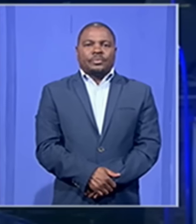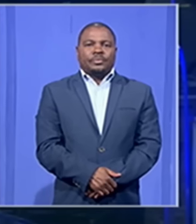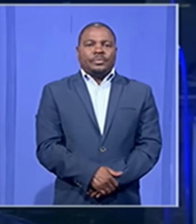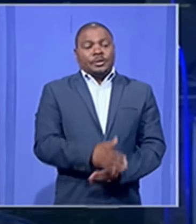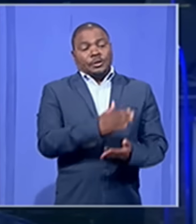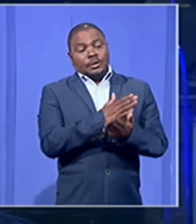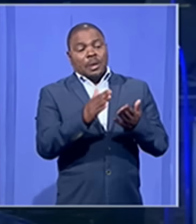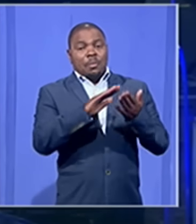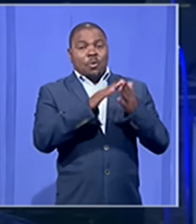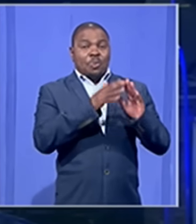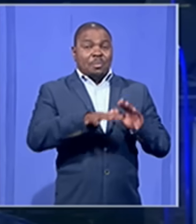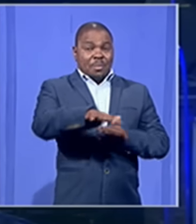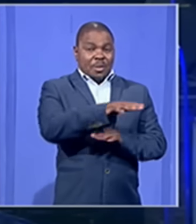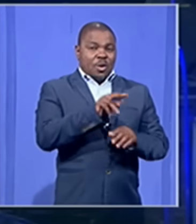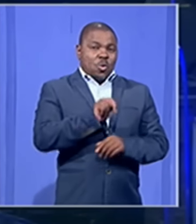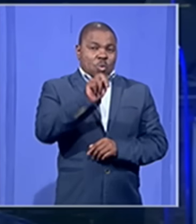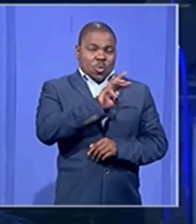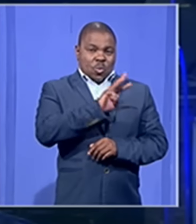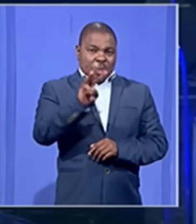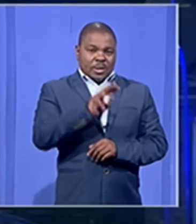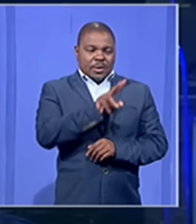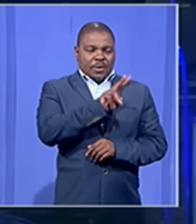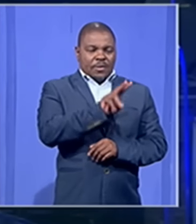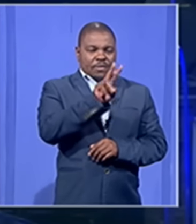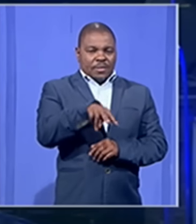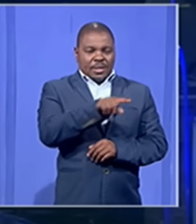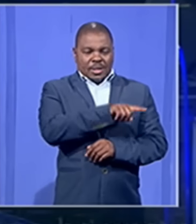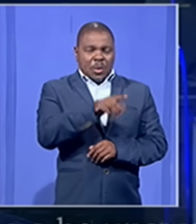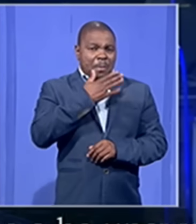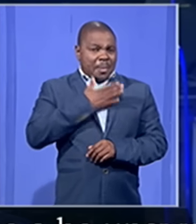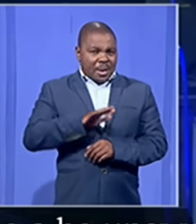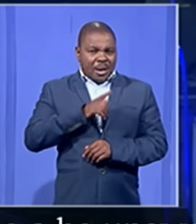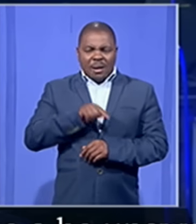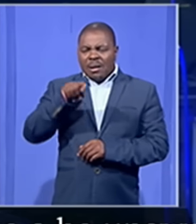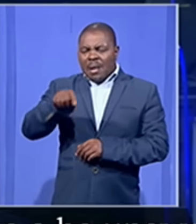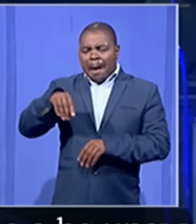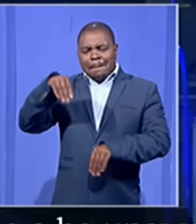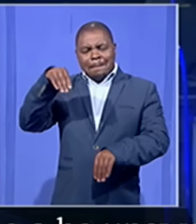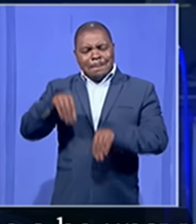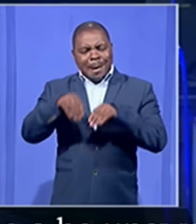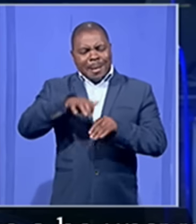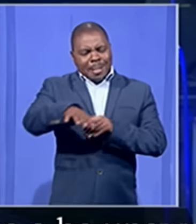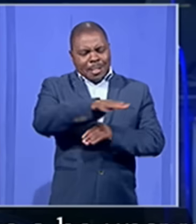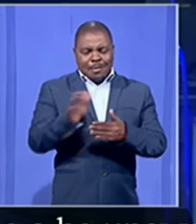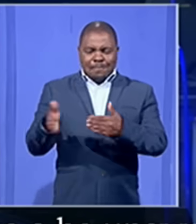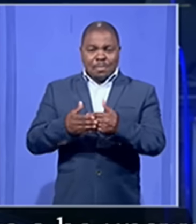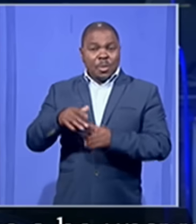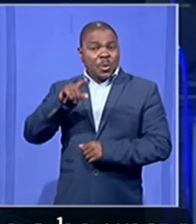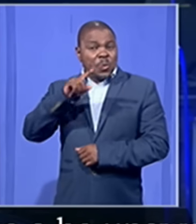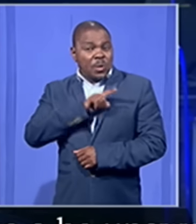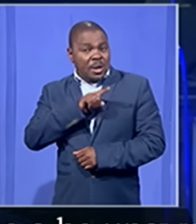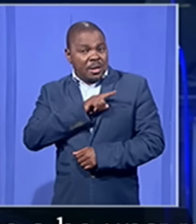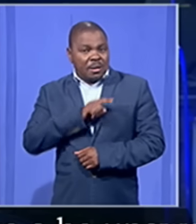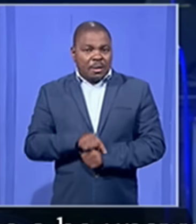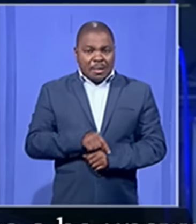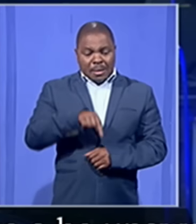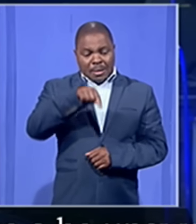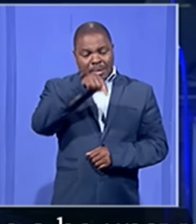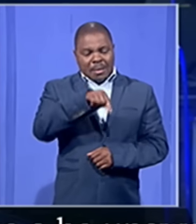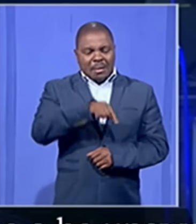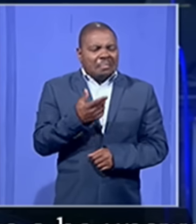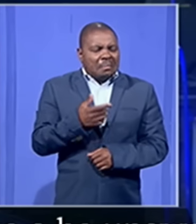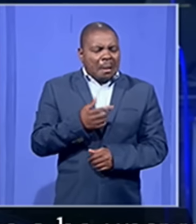Bangwe ba baagi kwa Ventersdorp kwa Northwest ba batla gore moepo o ka kgaolong ya bone o tswalwe ka ntlha ya fa bare ba ga ba